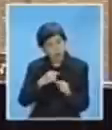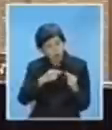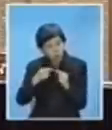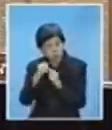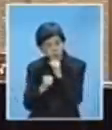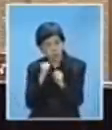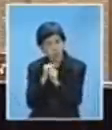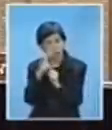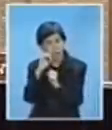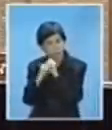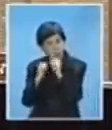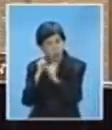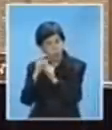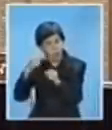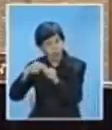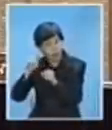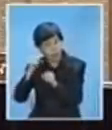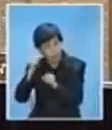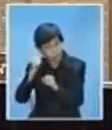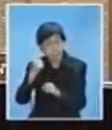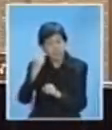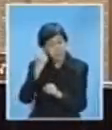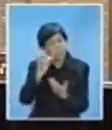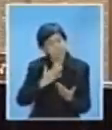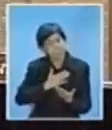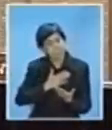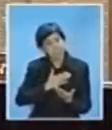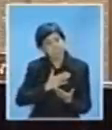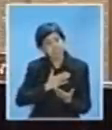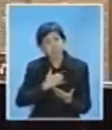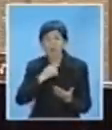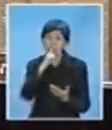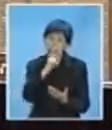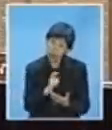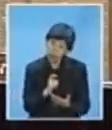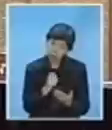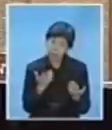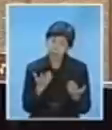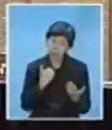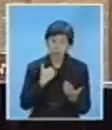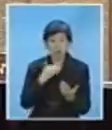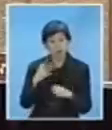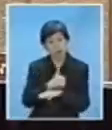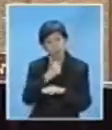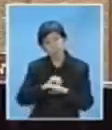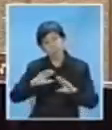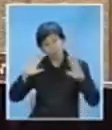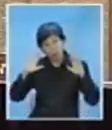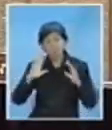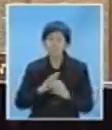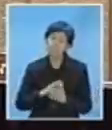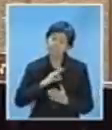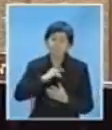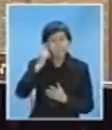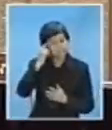5-60 ปีเนี่ยผมถือว่าผมเวลาผมตายไปหรือผมเลิกเล่นการเมืองไปแล้วผมก็จะ